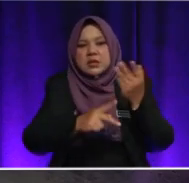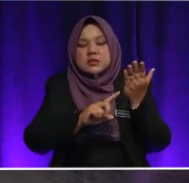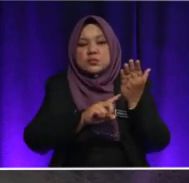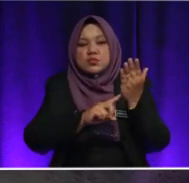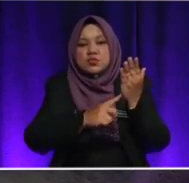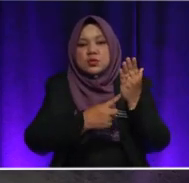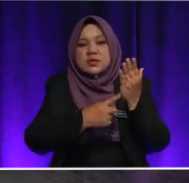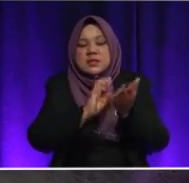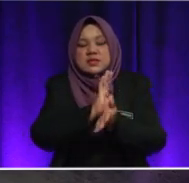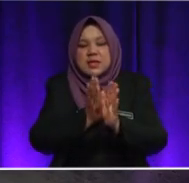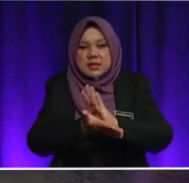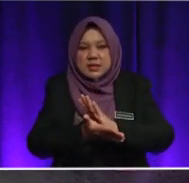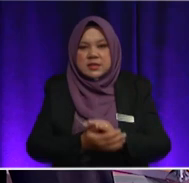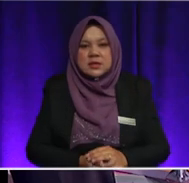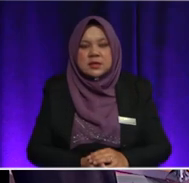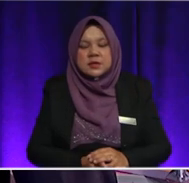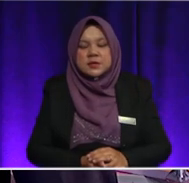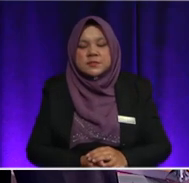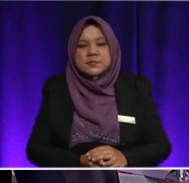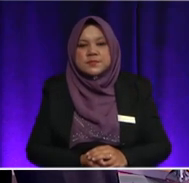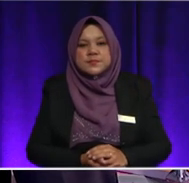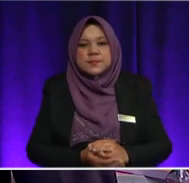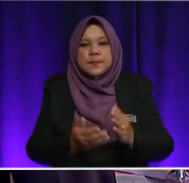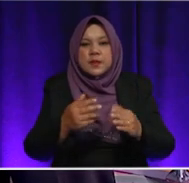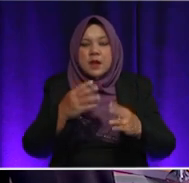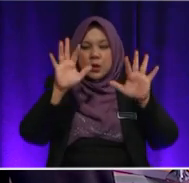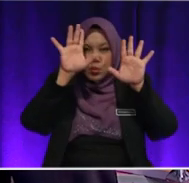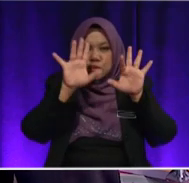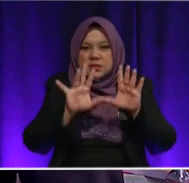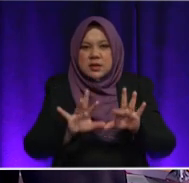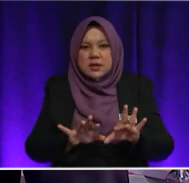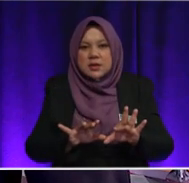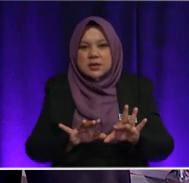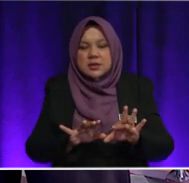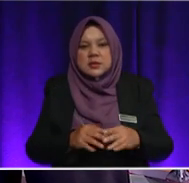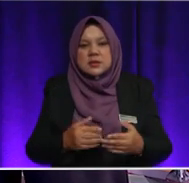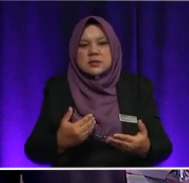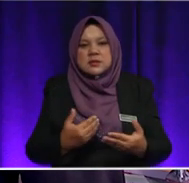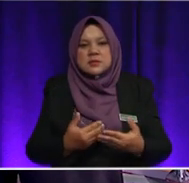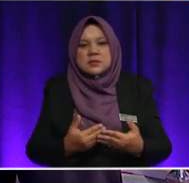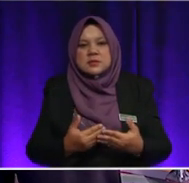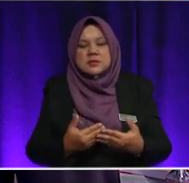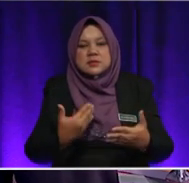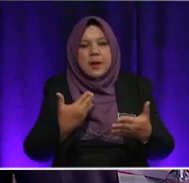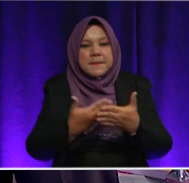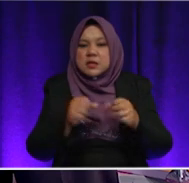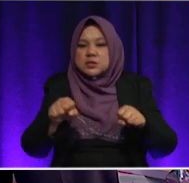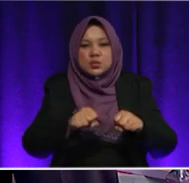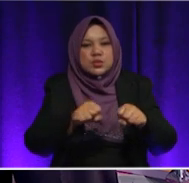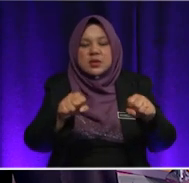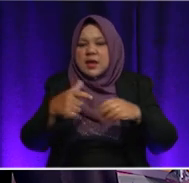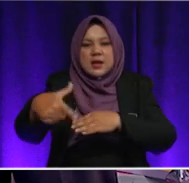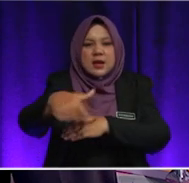buang akan pergi ke suatu tempat diproses cari semula Jadi turunnya hujan apa itu sampai kemulia semula pada kita ayah dan